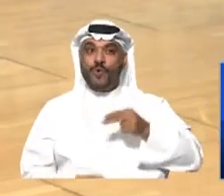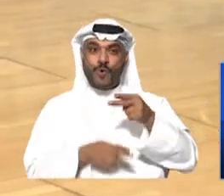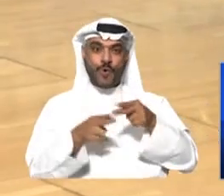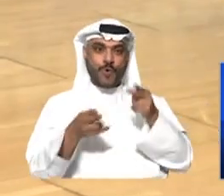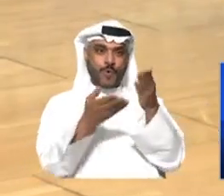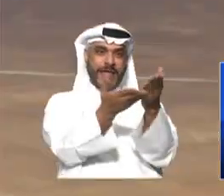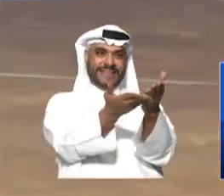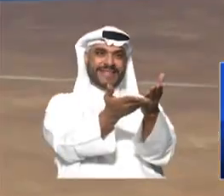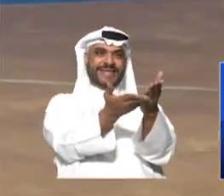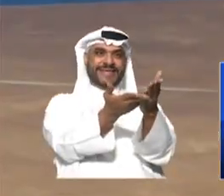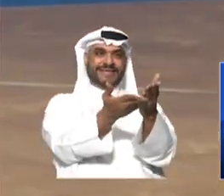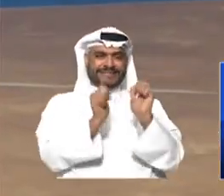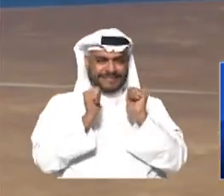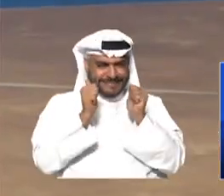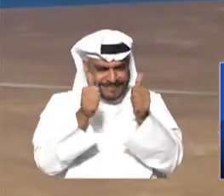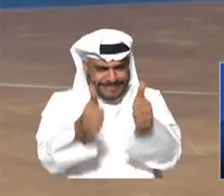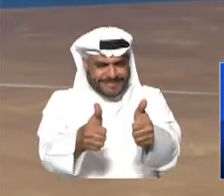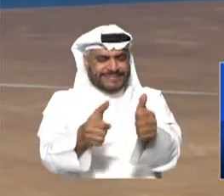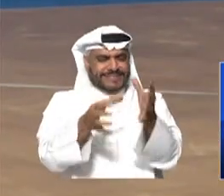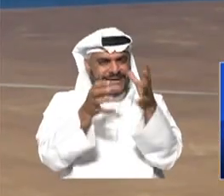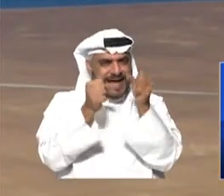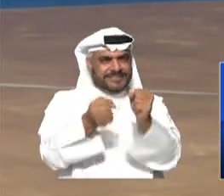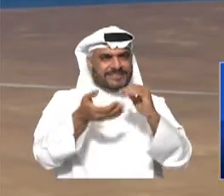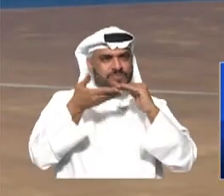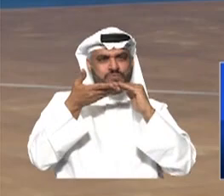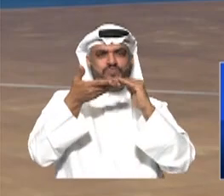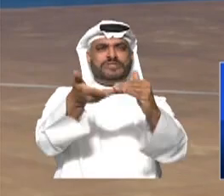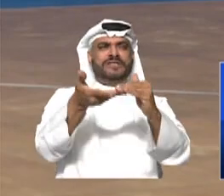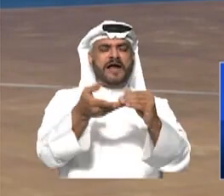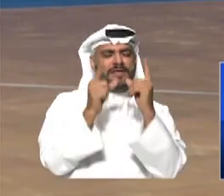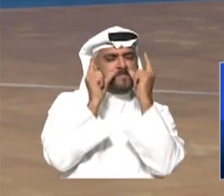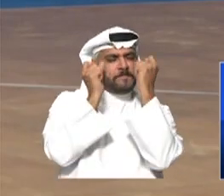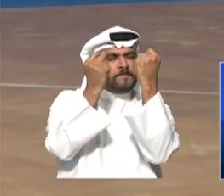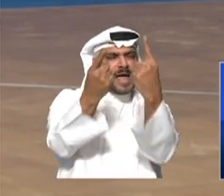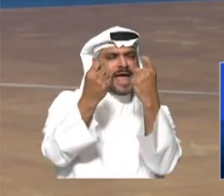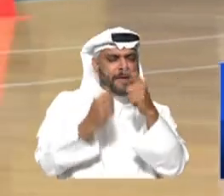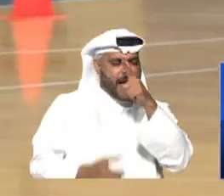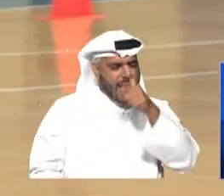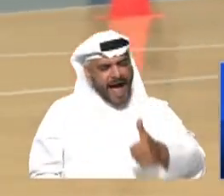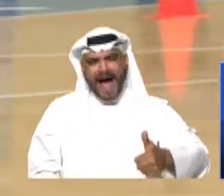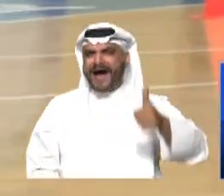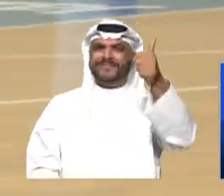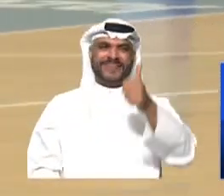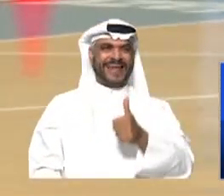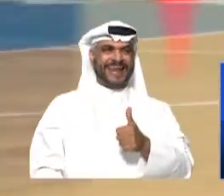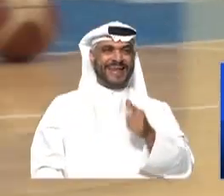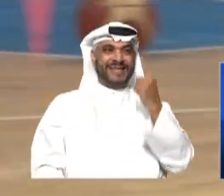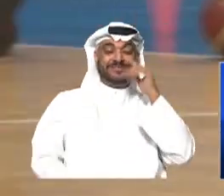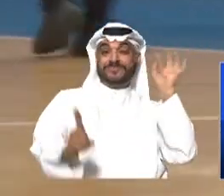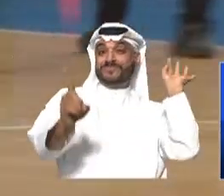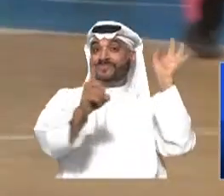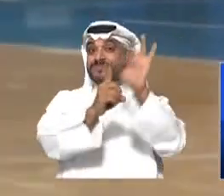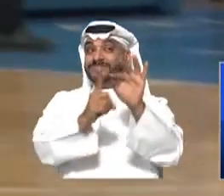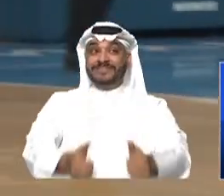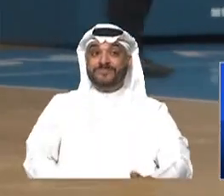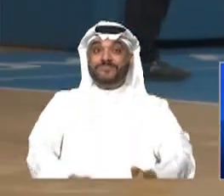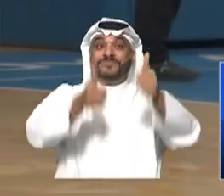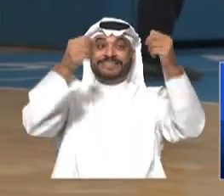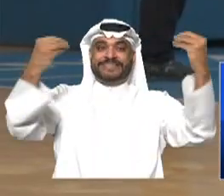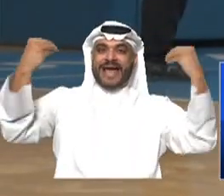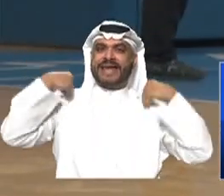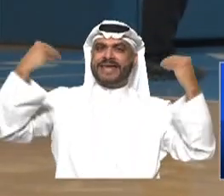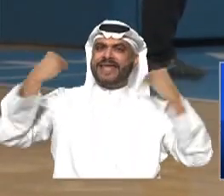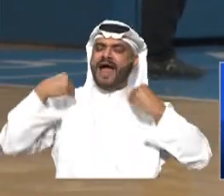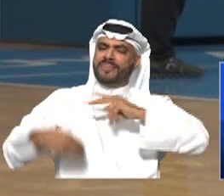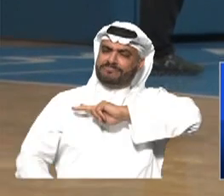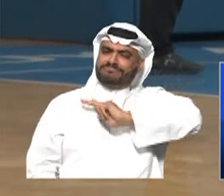الاحتياجات الخاصه لمساعدتهم على تقديم افضل ما لديهم لتحقيق الانجازات الرياضيه في